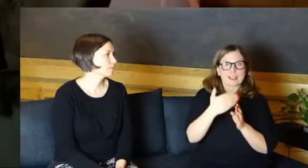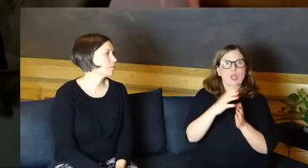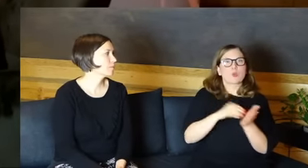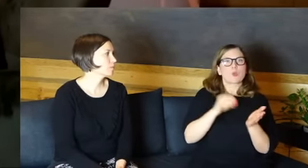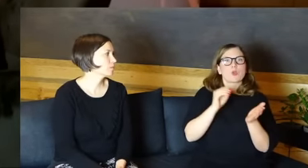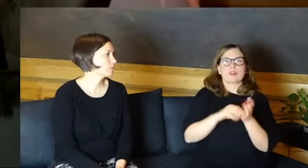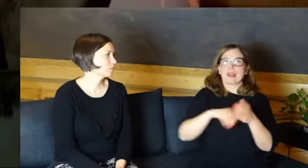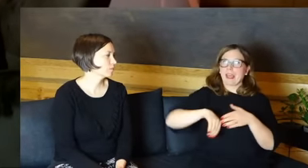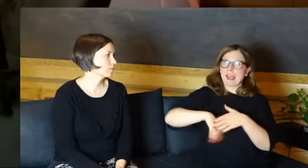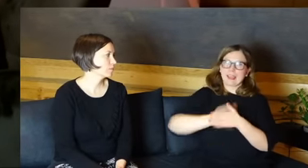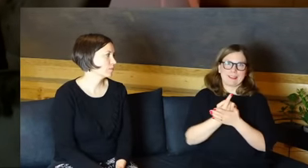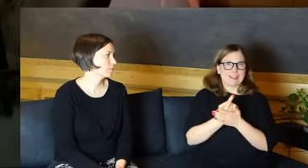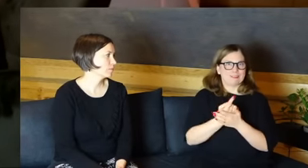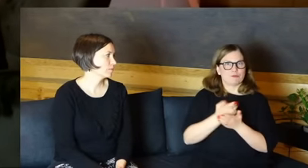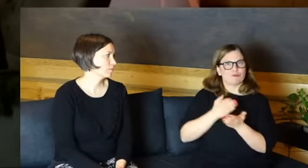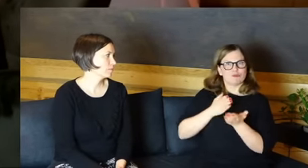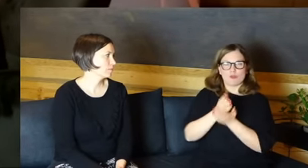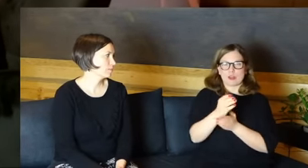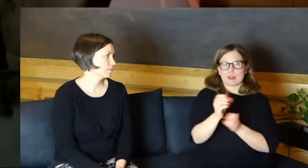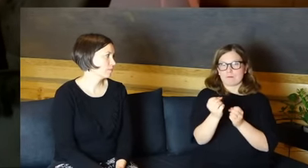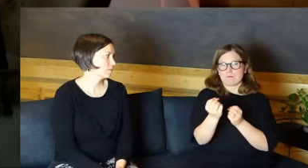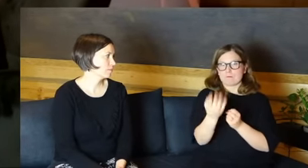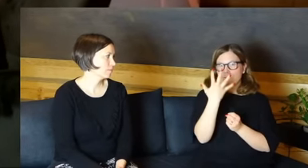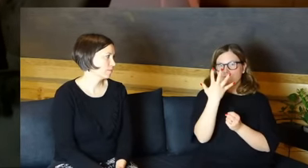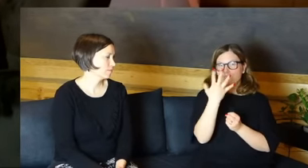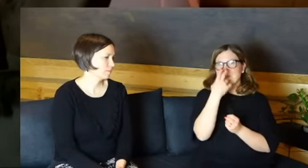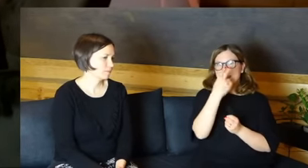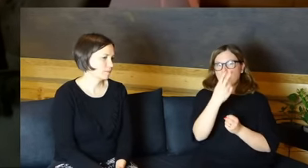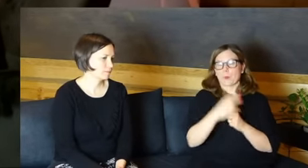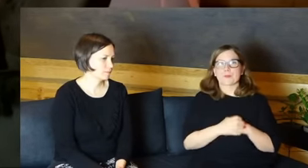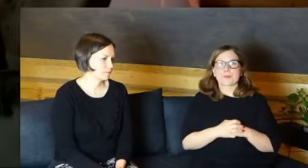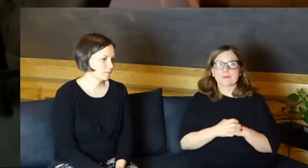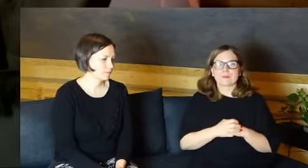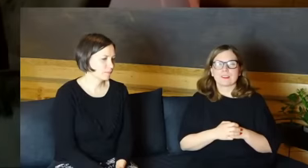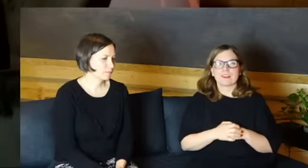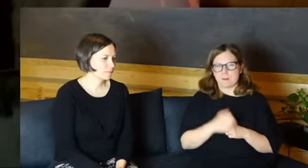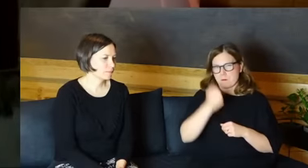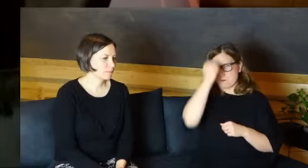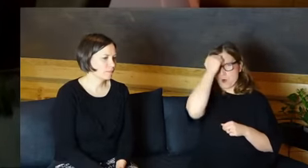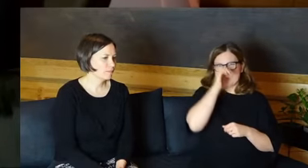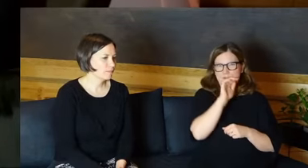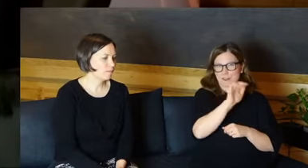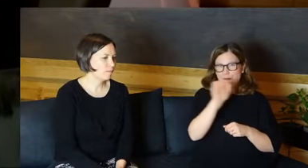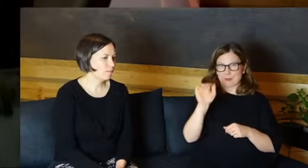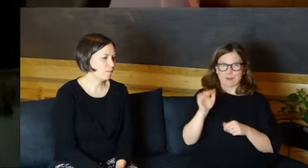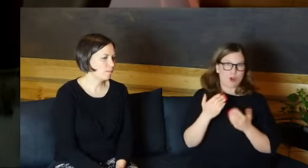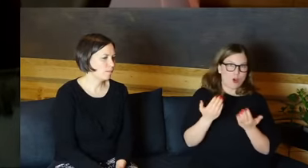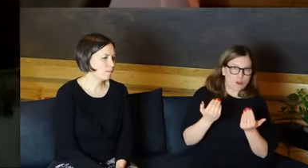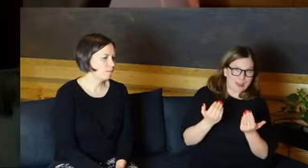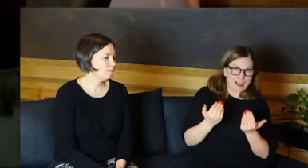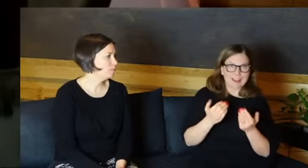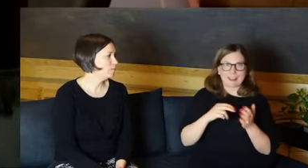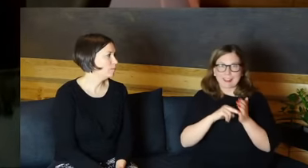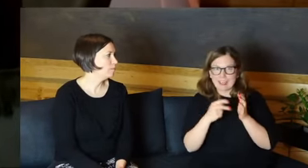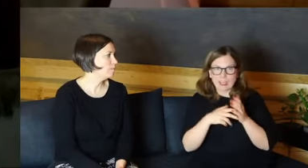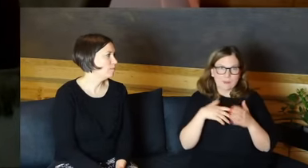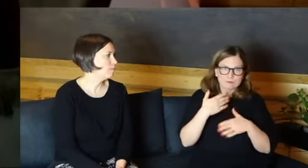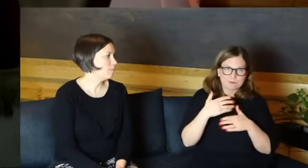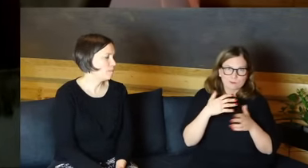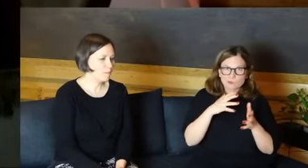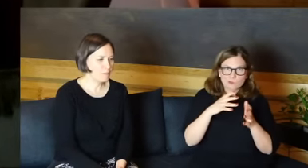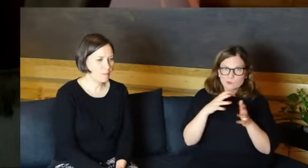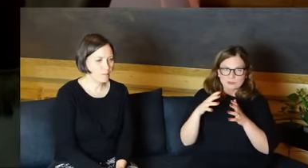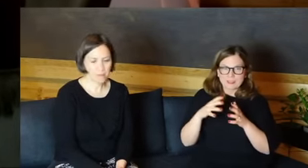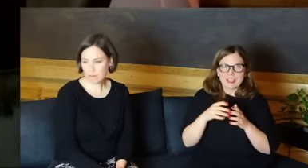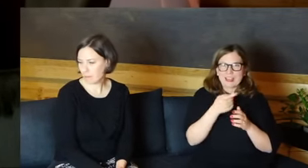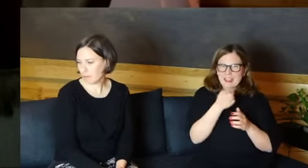livenä. Ja sellainen muistutus vielä tähän väliin, nyt kun tässä odotellaan vähän tekniikkaa, niin tilatkaa